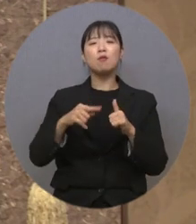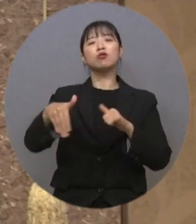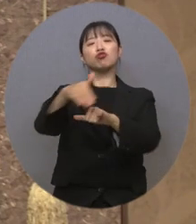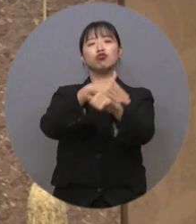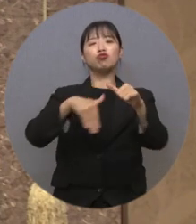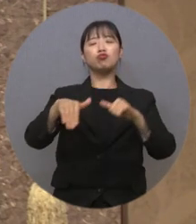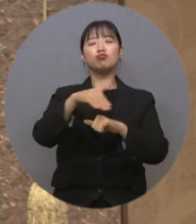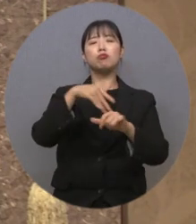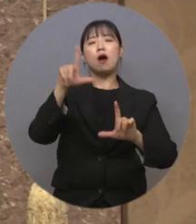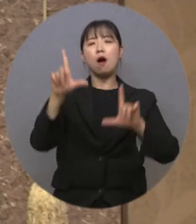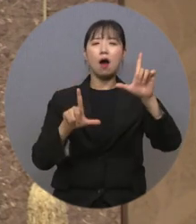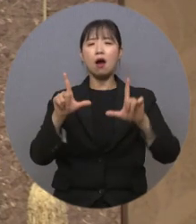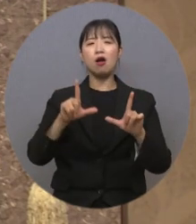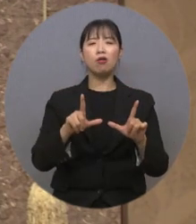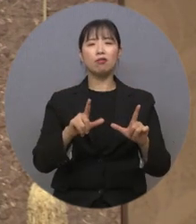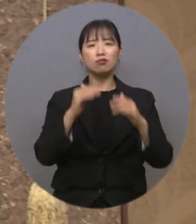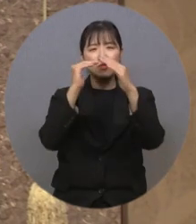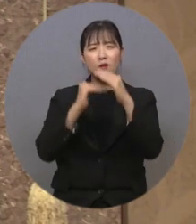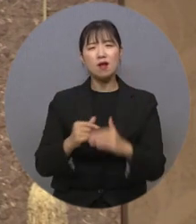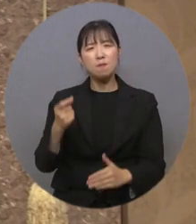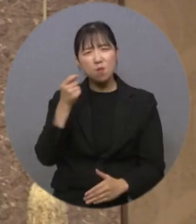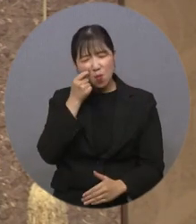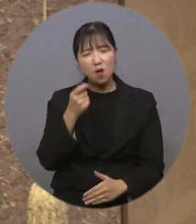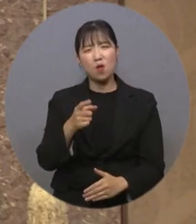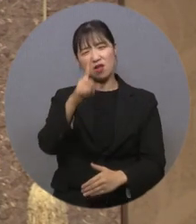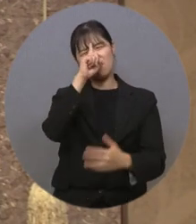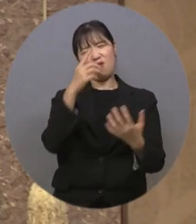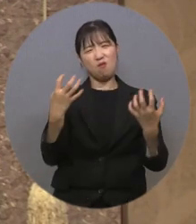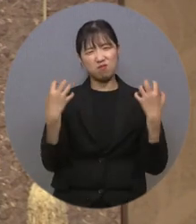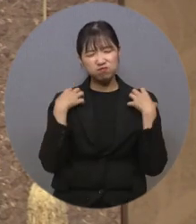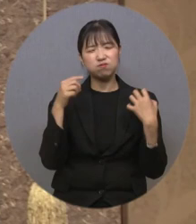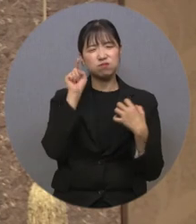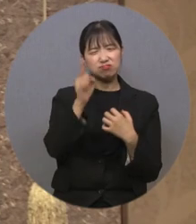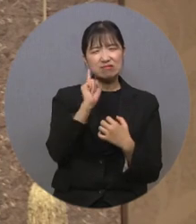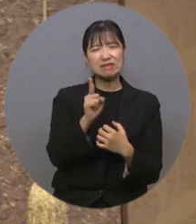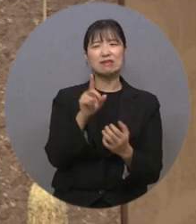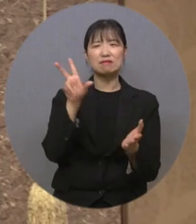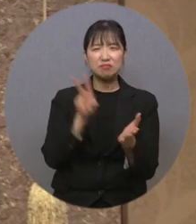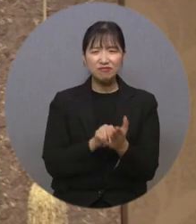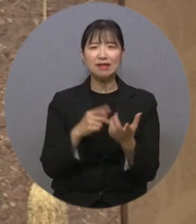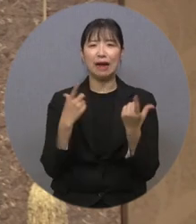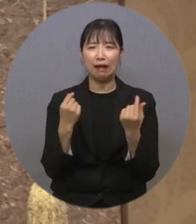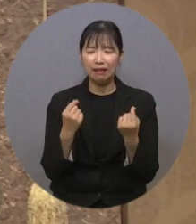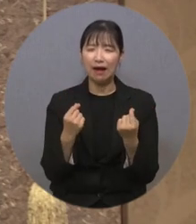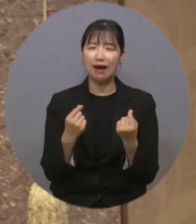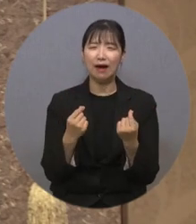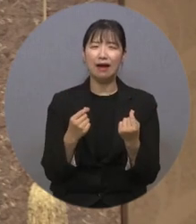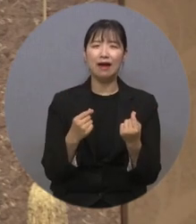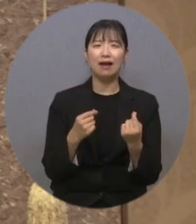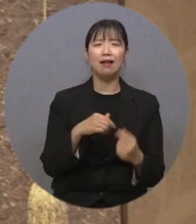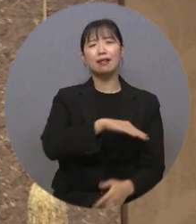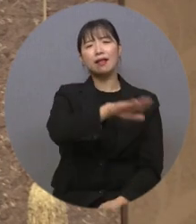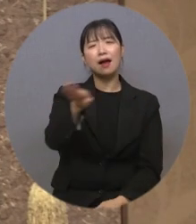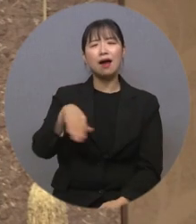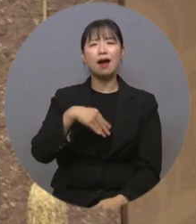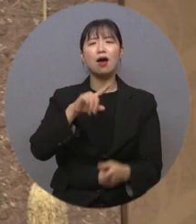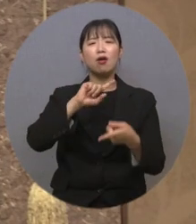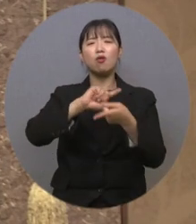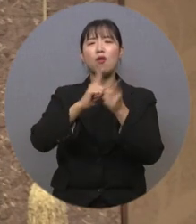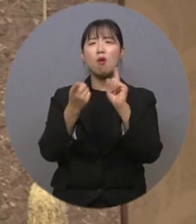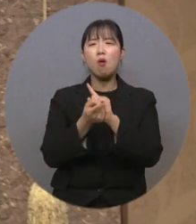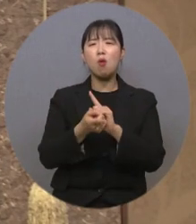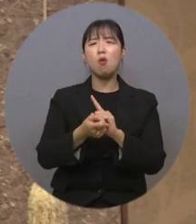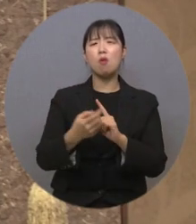환경을 잘 정리하지 못하는 기초단체와 광역단체에도 문제가 있다. 이렇게 서로